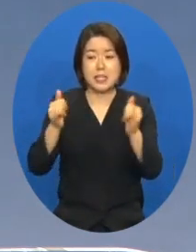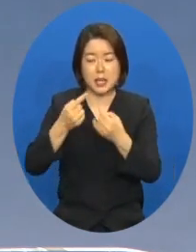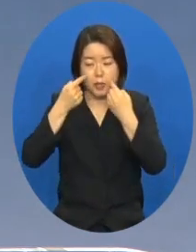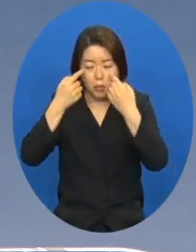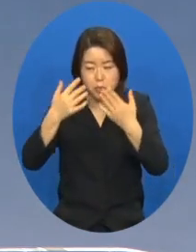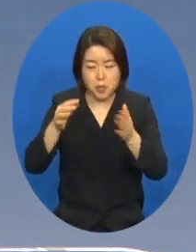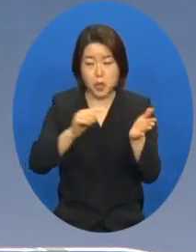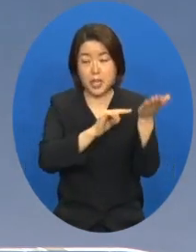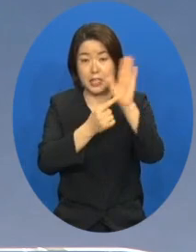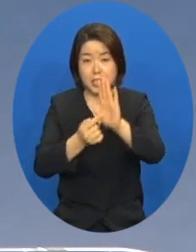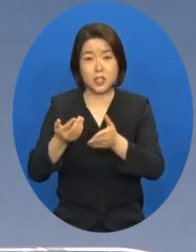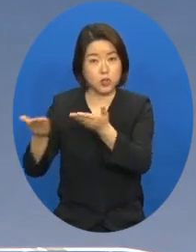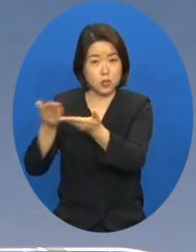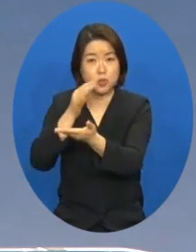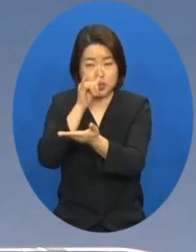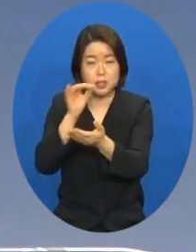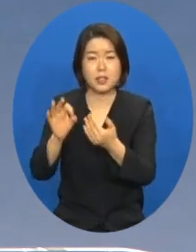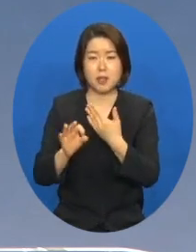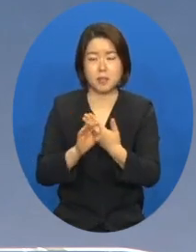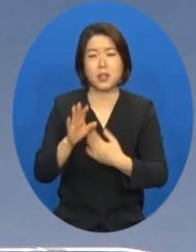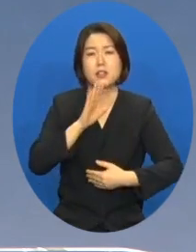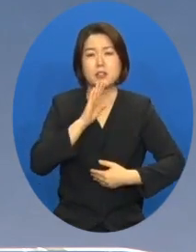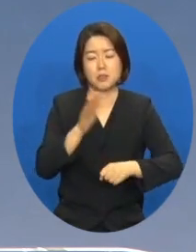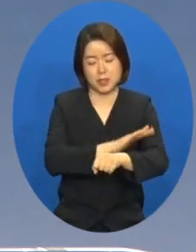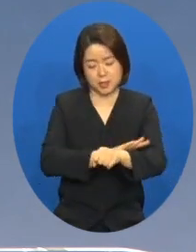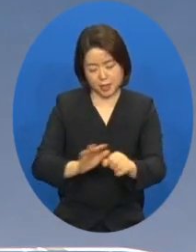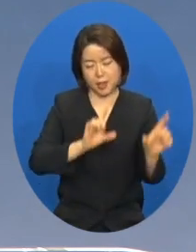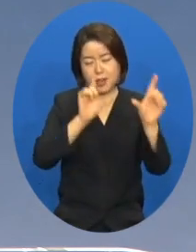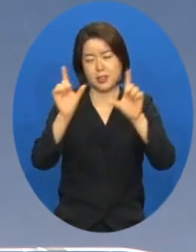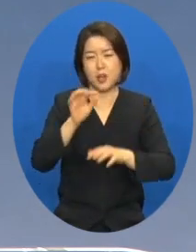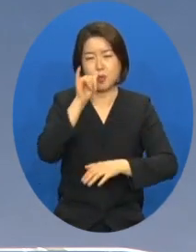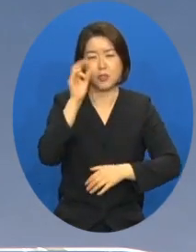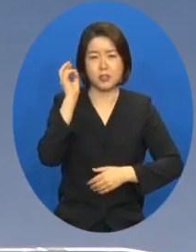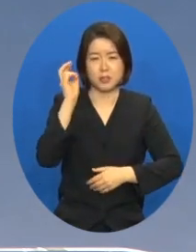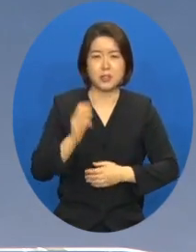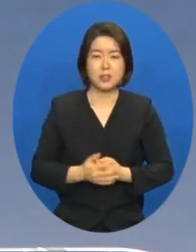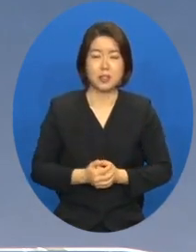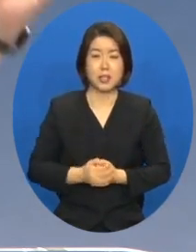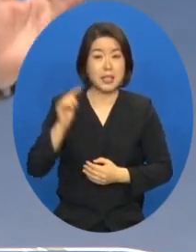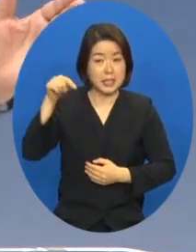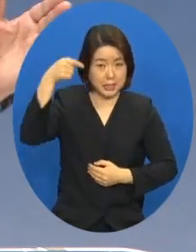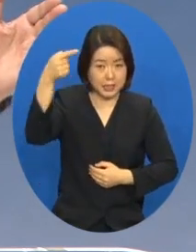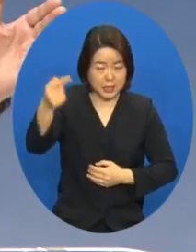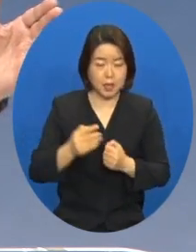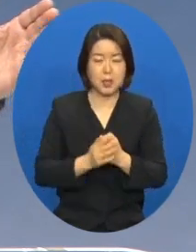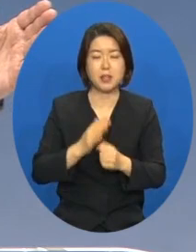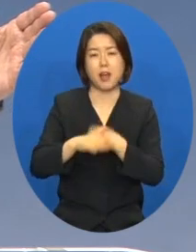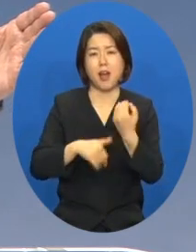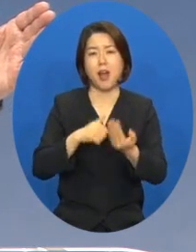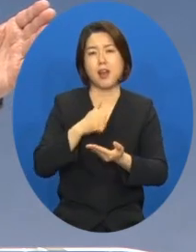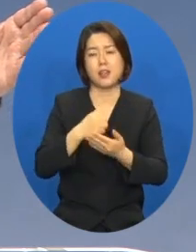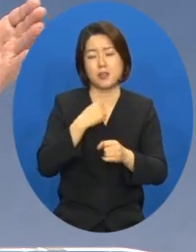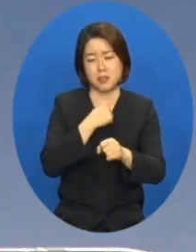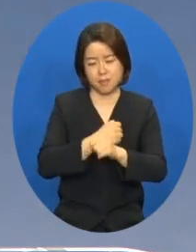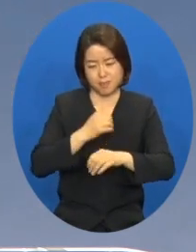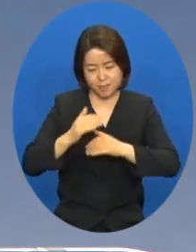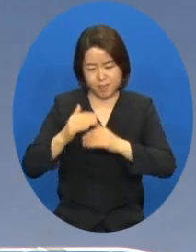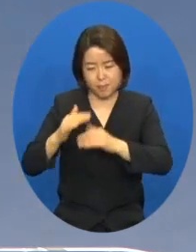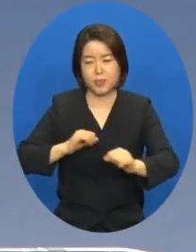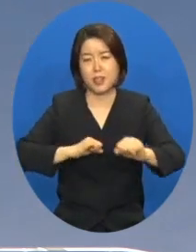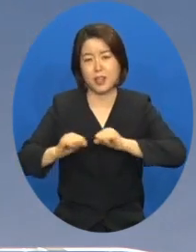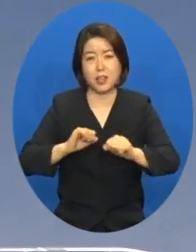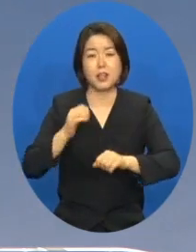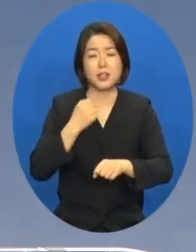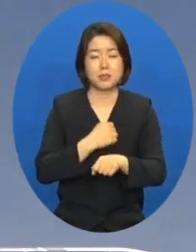분명히 드러낼 수 있다면 정말 잘 사시는 것. 그 다음에는 하나님이 하십니다.